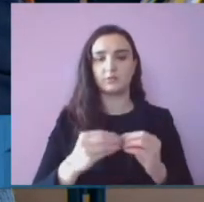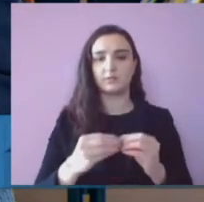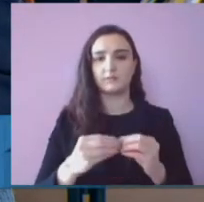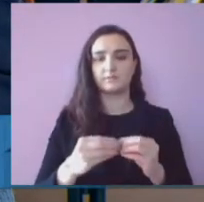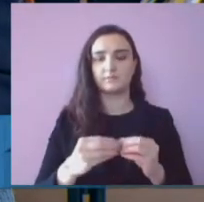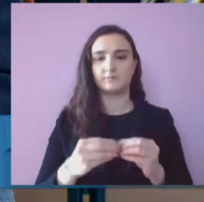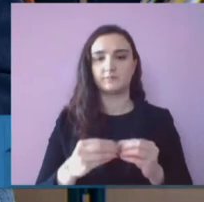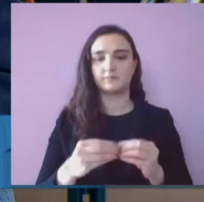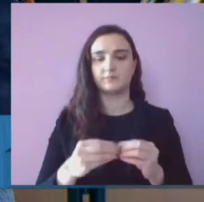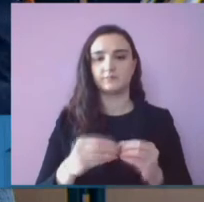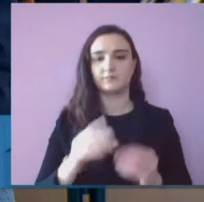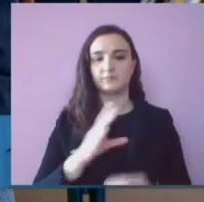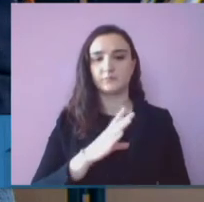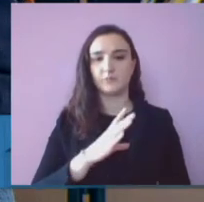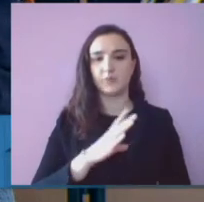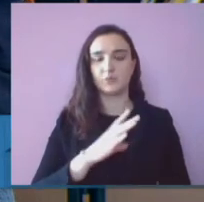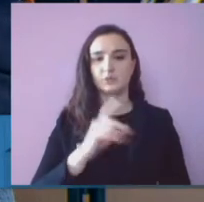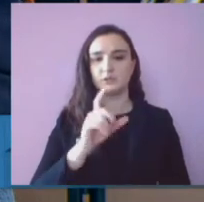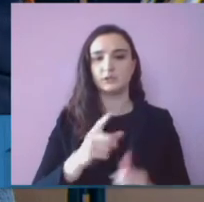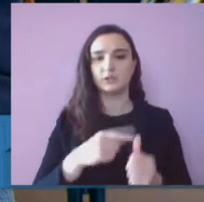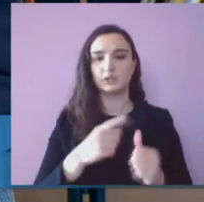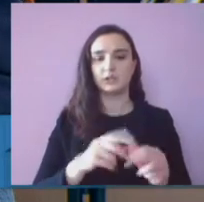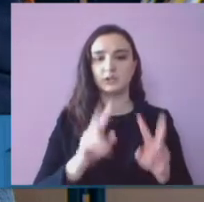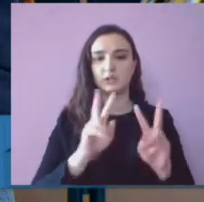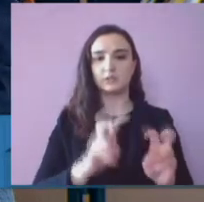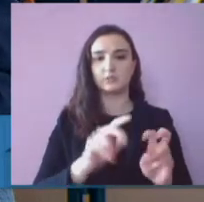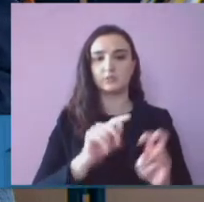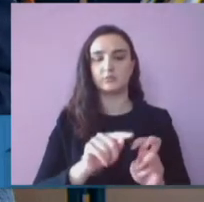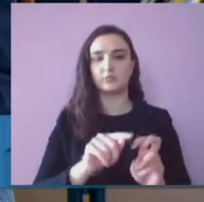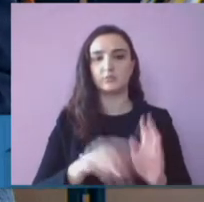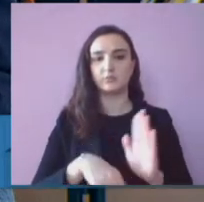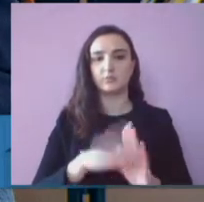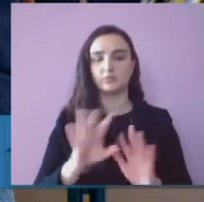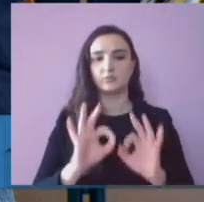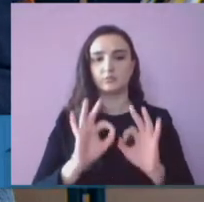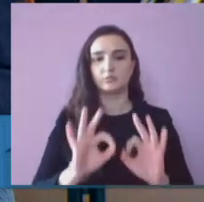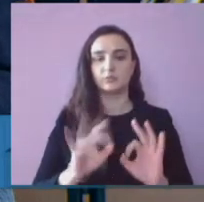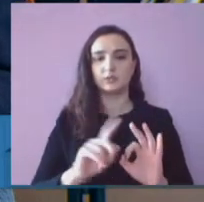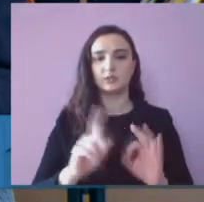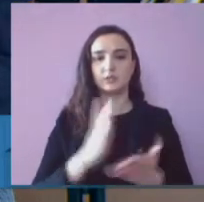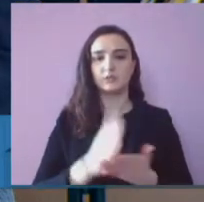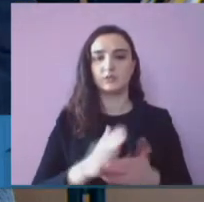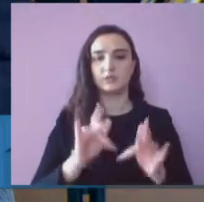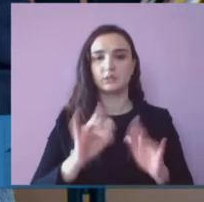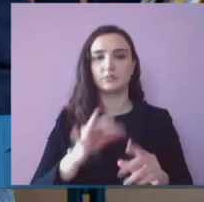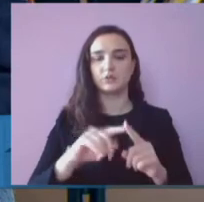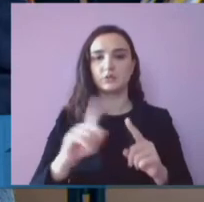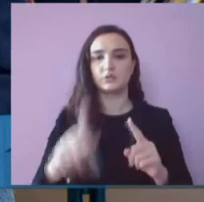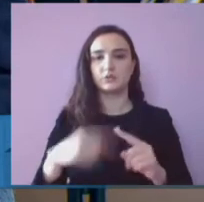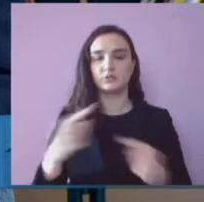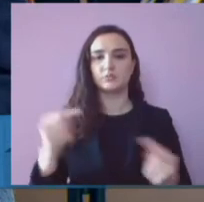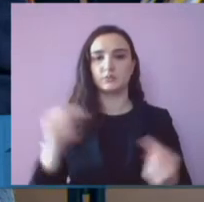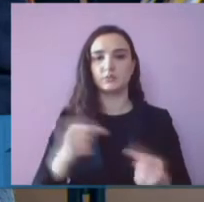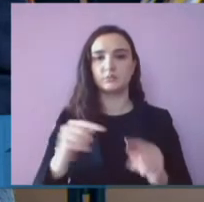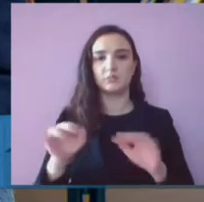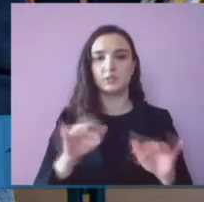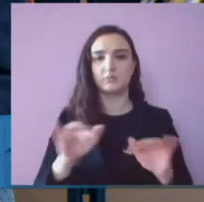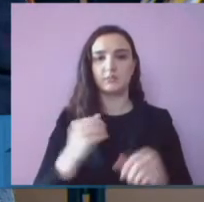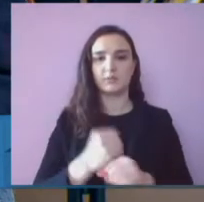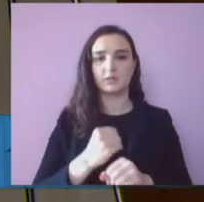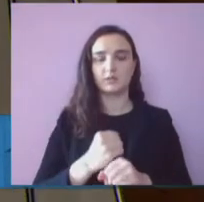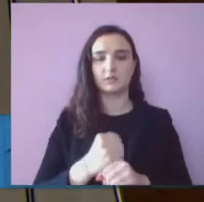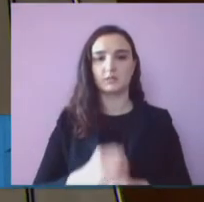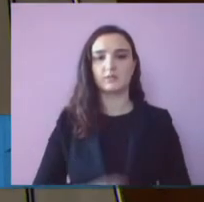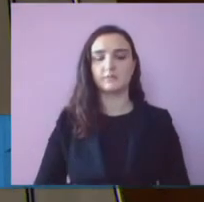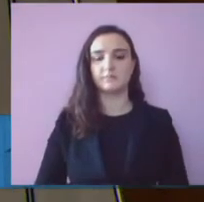დაესვას სახელი და ერქვას უფრო სწორად, რასთან გვაქვს საქმე და შესაბამისად მერე ქმედებები განხორციელდეს.